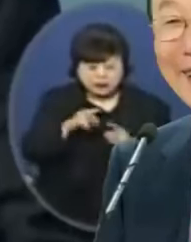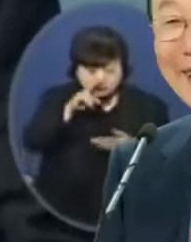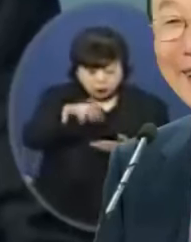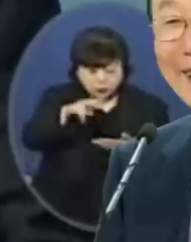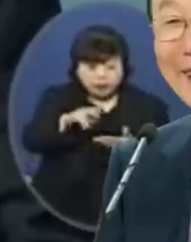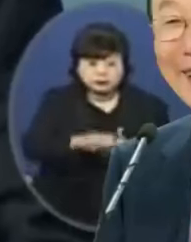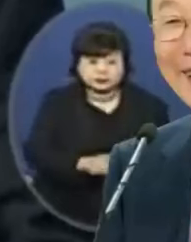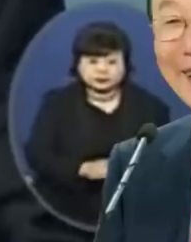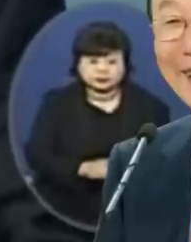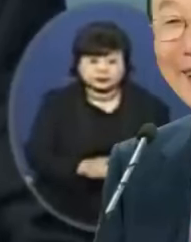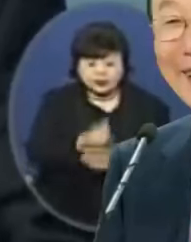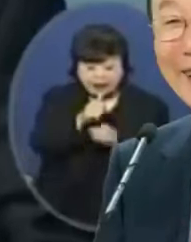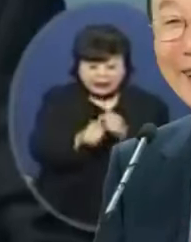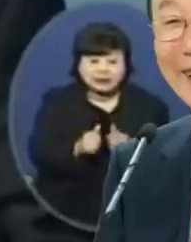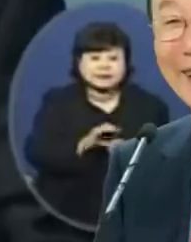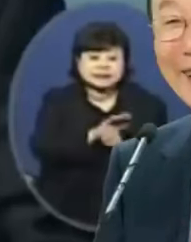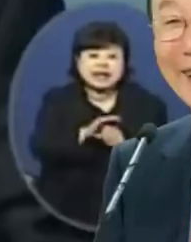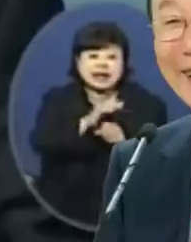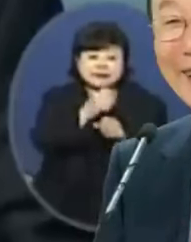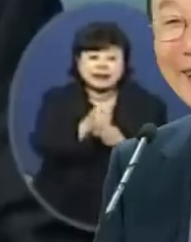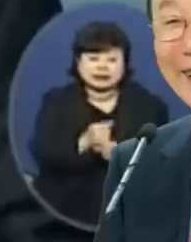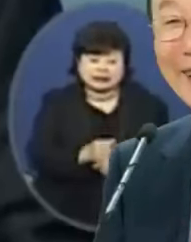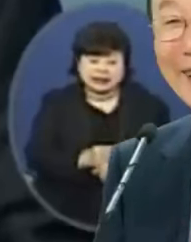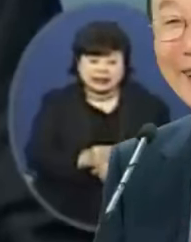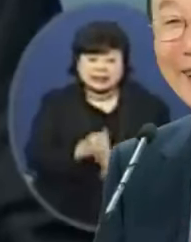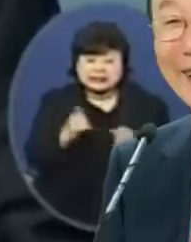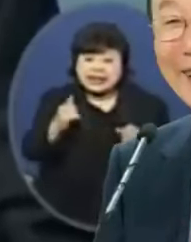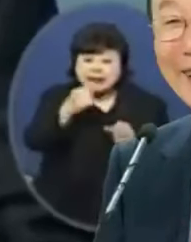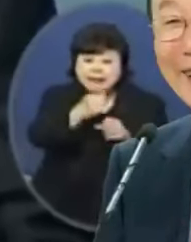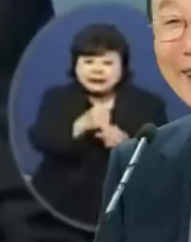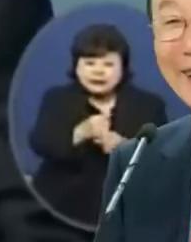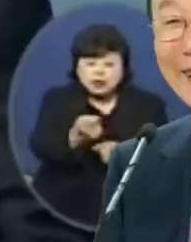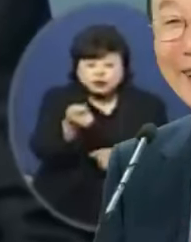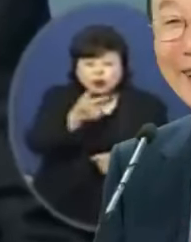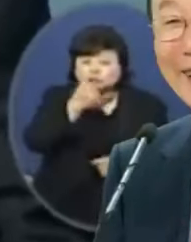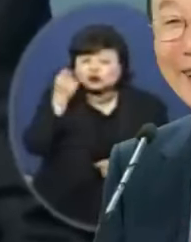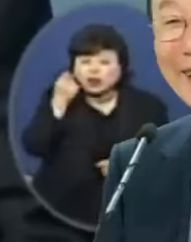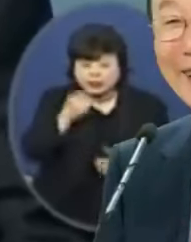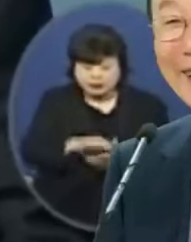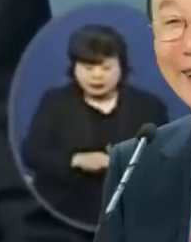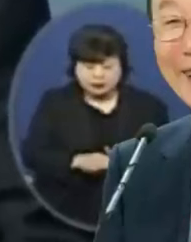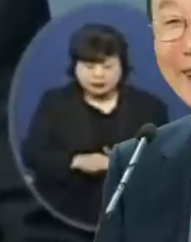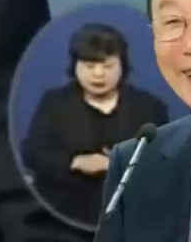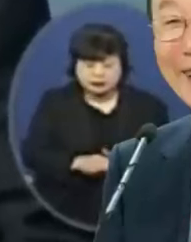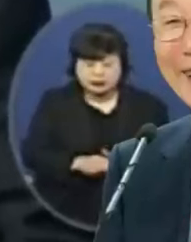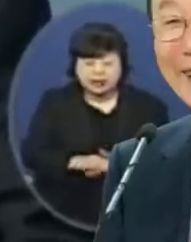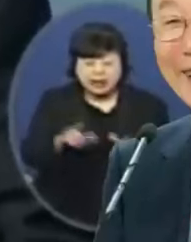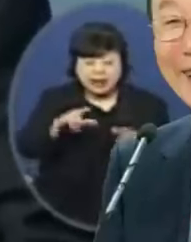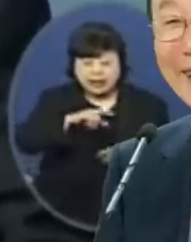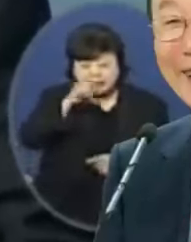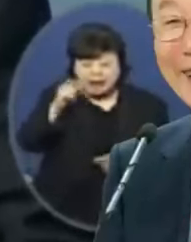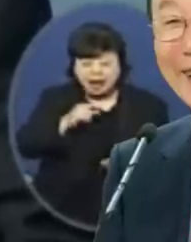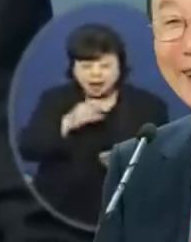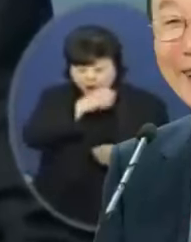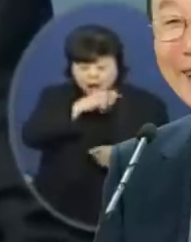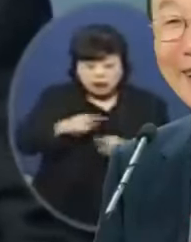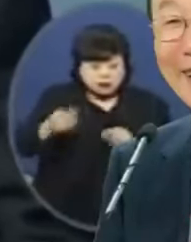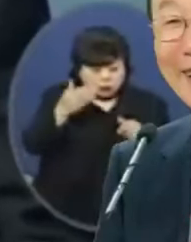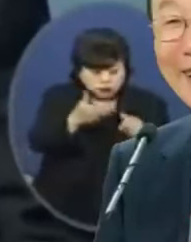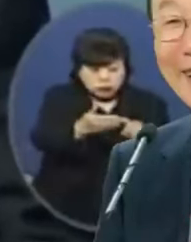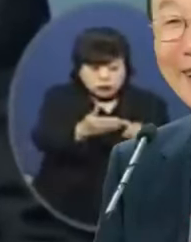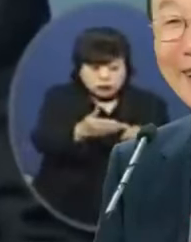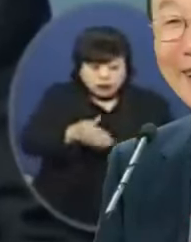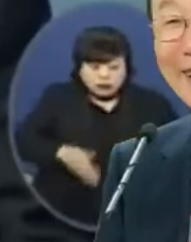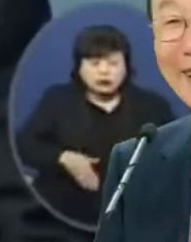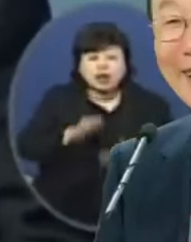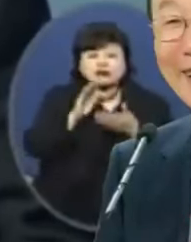뭐라고 말했습니까? 하나님이 사람을 자기보다 조금 못하게 하시고 해와 달과 별들과 만물을 다스리게 했다고 말하는 것입니다. 그런데